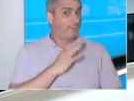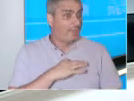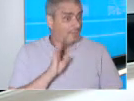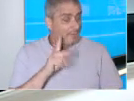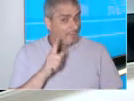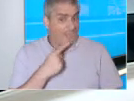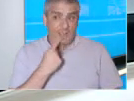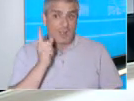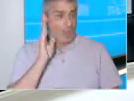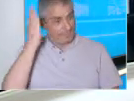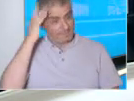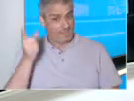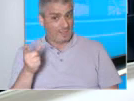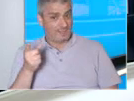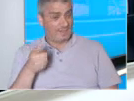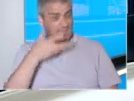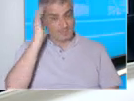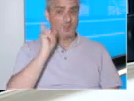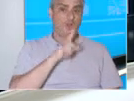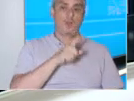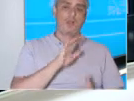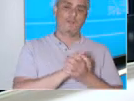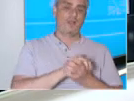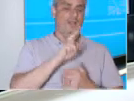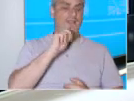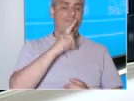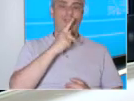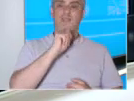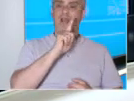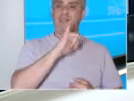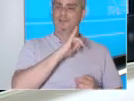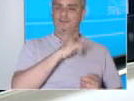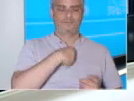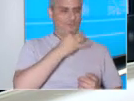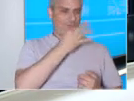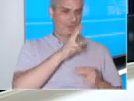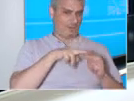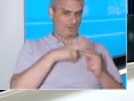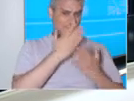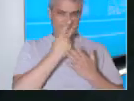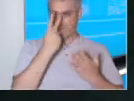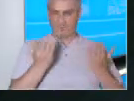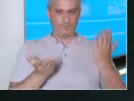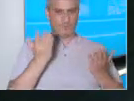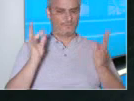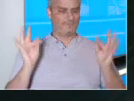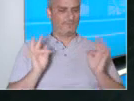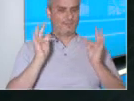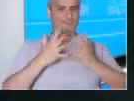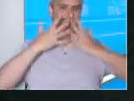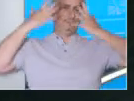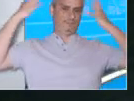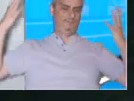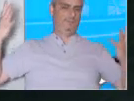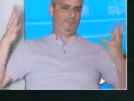שביבי קרא לו בנט, ויאיר קורא לו כחבר נפתלי, ואני רוצה לשאול אותך, במיוחד אחרי שראינו את הטקסים הגרוטסקים